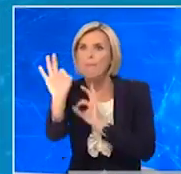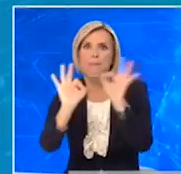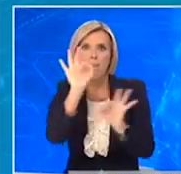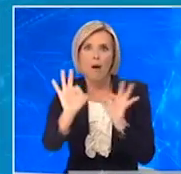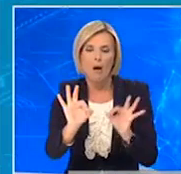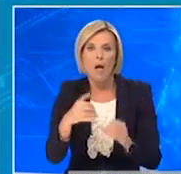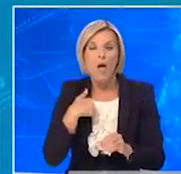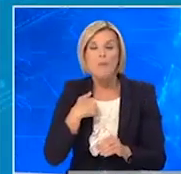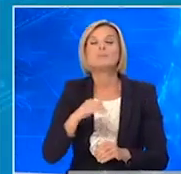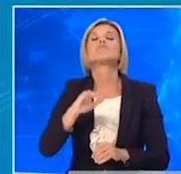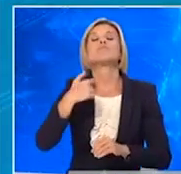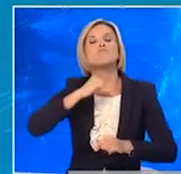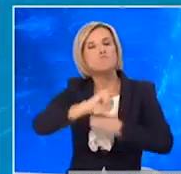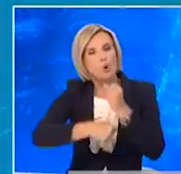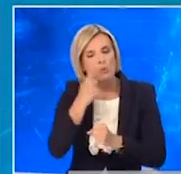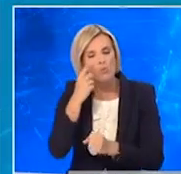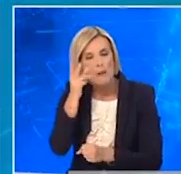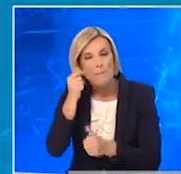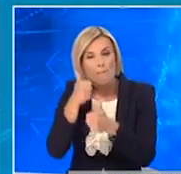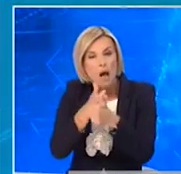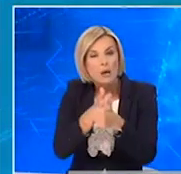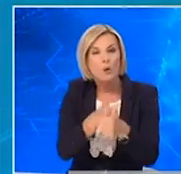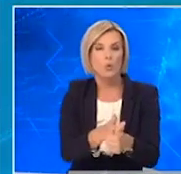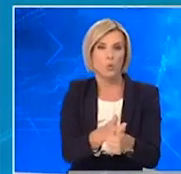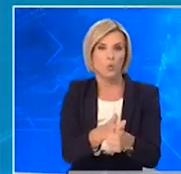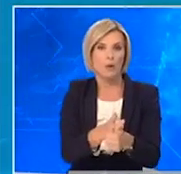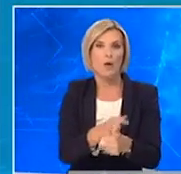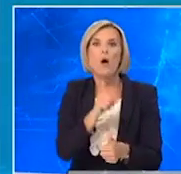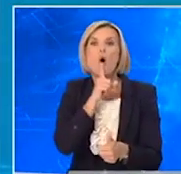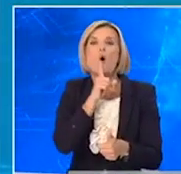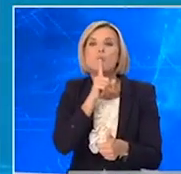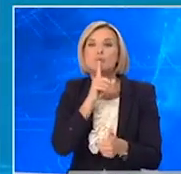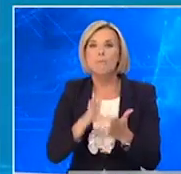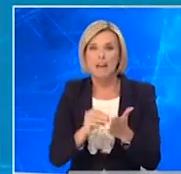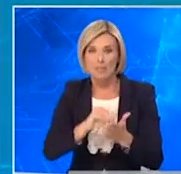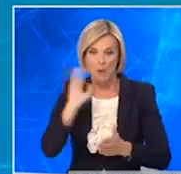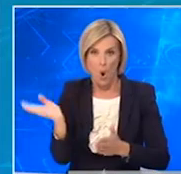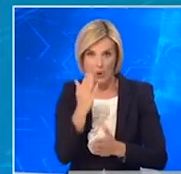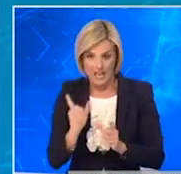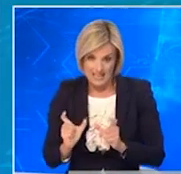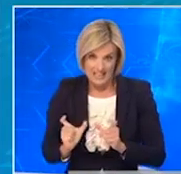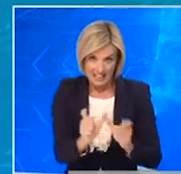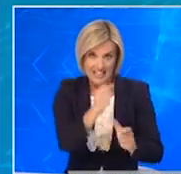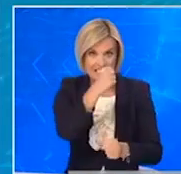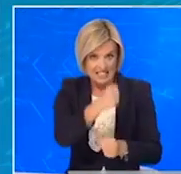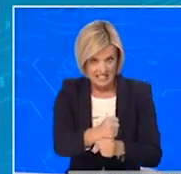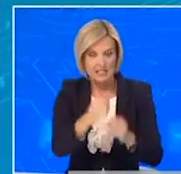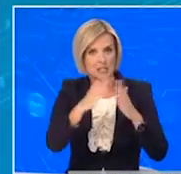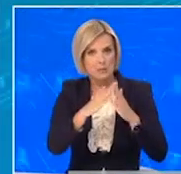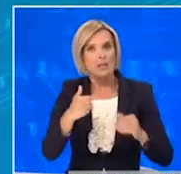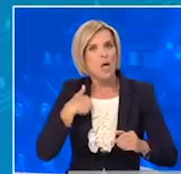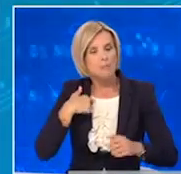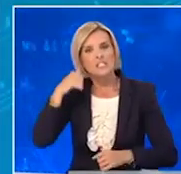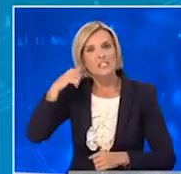ειχνηλατήσεις, να παρακολουθούμε όπως το κάνουμε την πρώτη μέρα της κρίσης το ζήτημα της κατοίκων απομόνωσης όλων όσοι εμπλέκονται είτε σε επίπεδο στενών